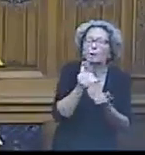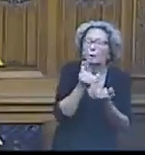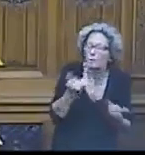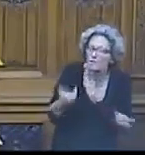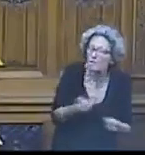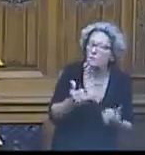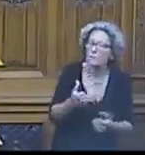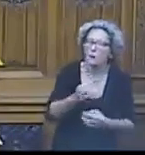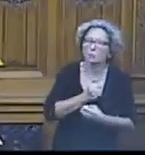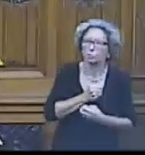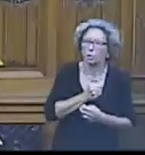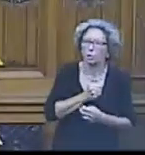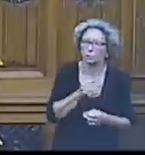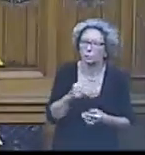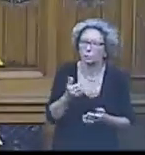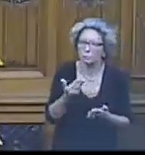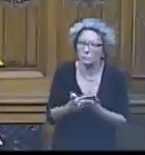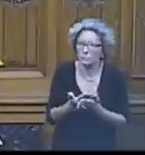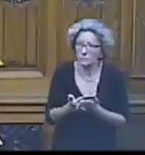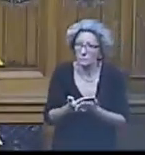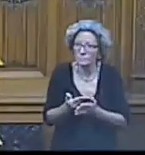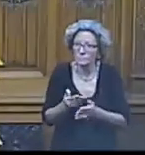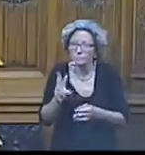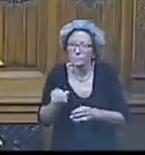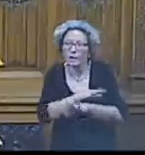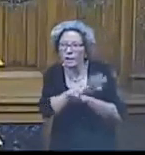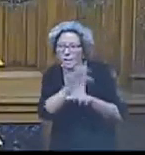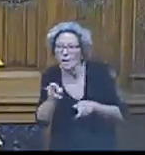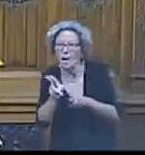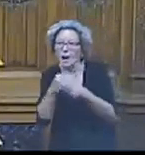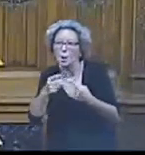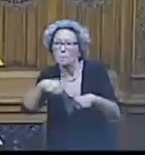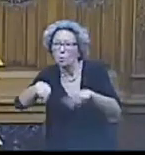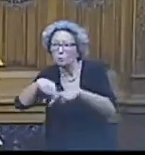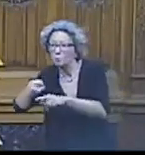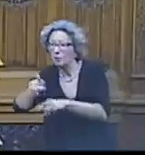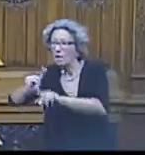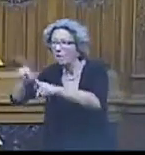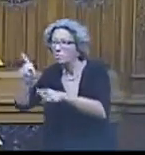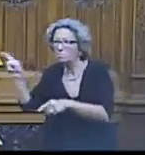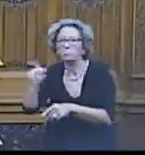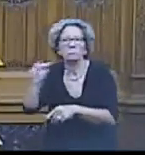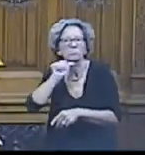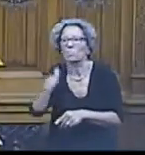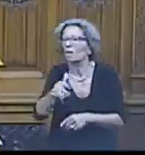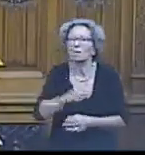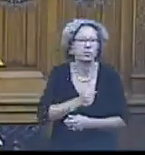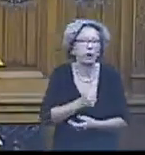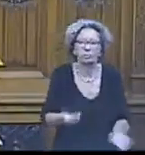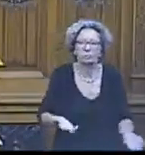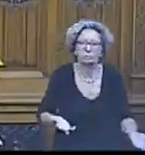nicht, dass Wien das gemacht hat. Das Absurde und Genante ist, dass das alle anderen Bundesländer nicht geschafft haben.